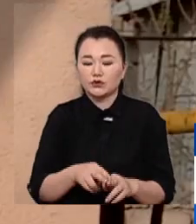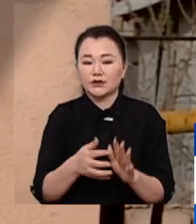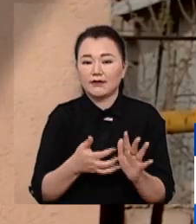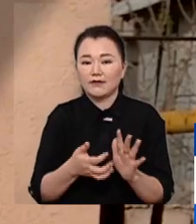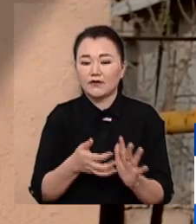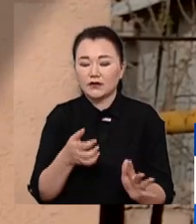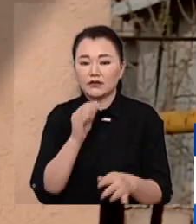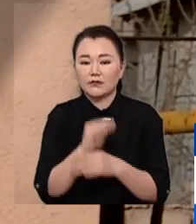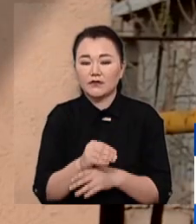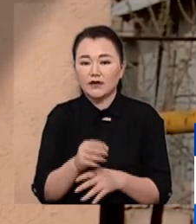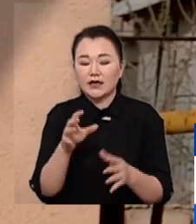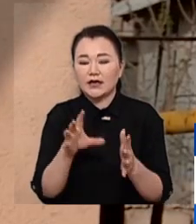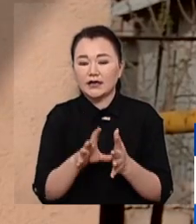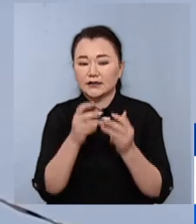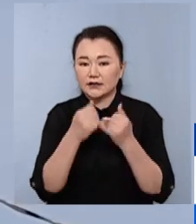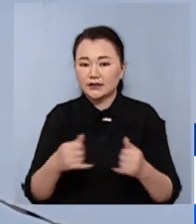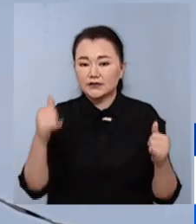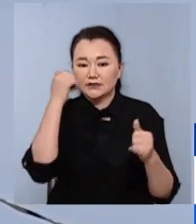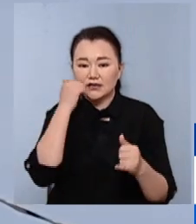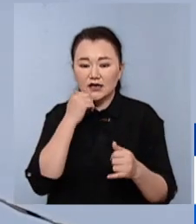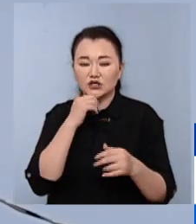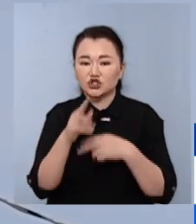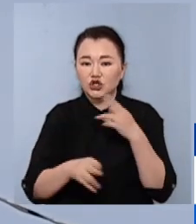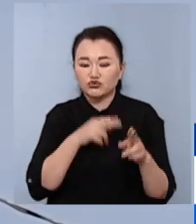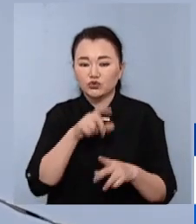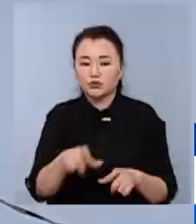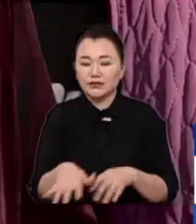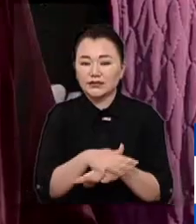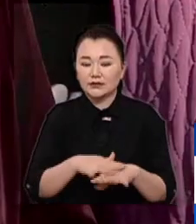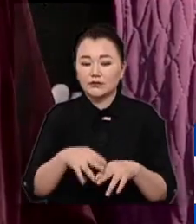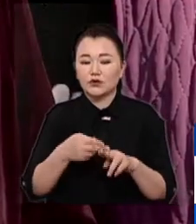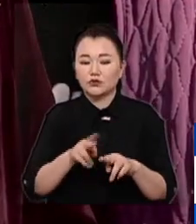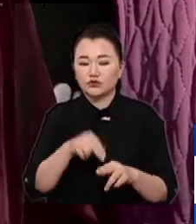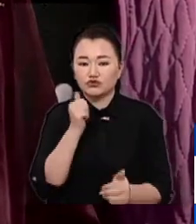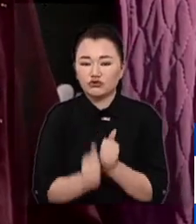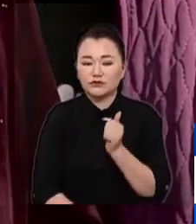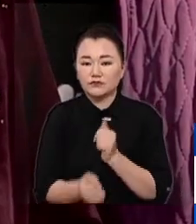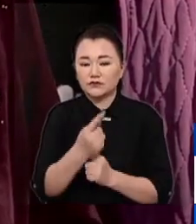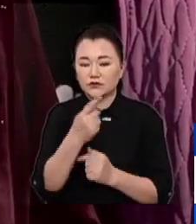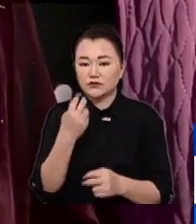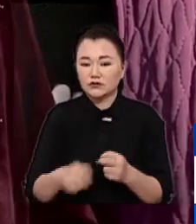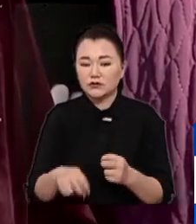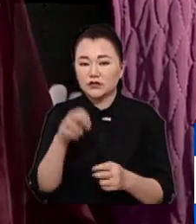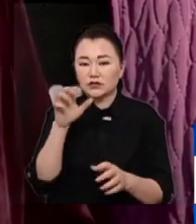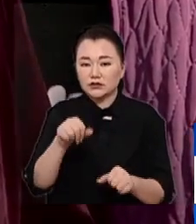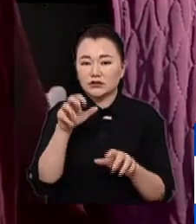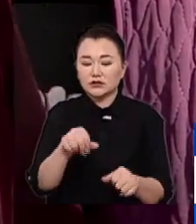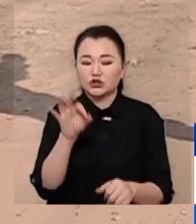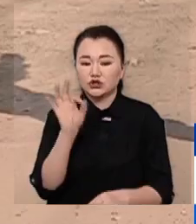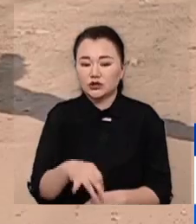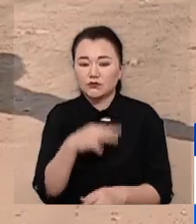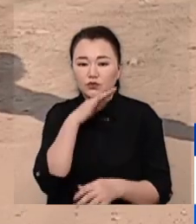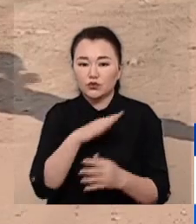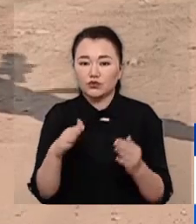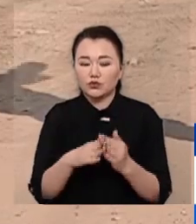хватает. Вдобавок электролинии в изношенном состоянии, жалуются жители. А потому часто возникают перебои со светом, из-за чего у многих в